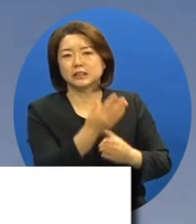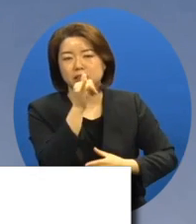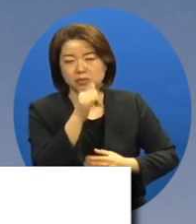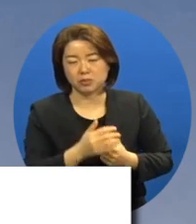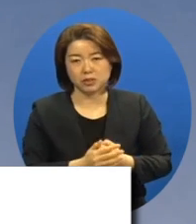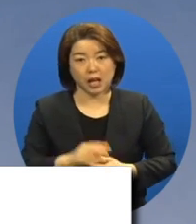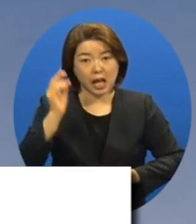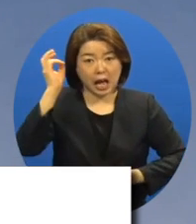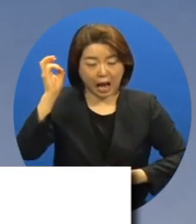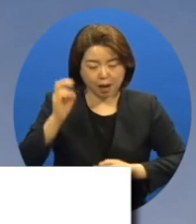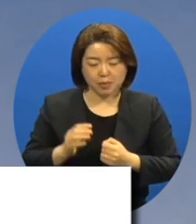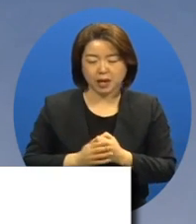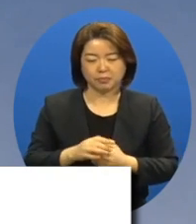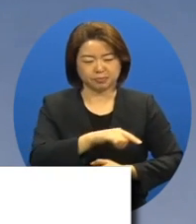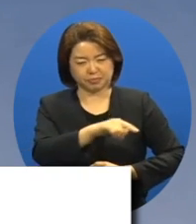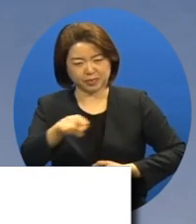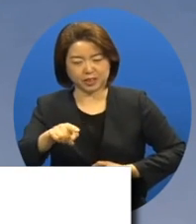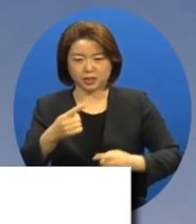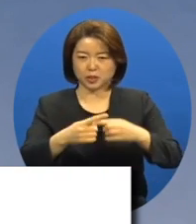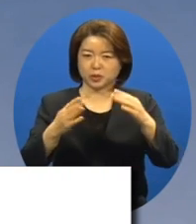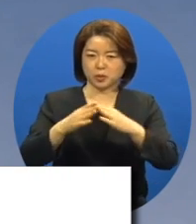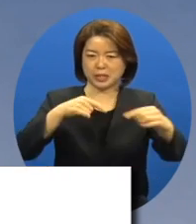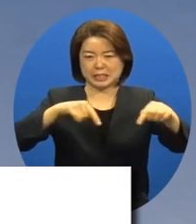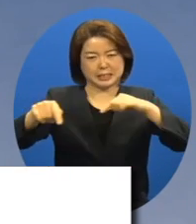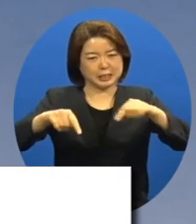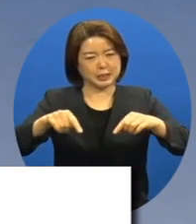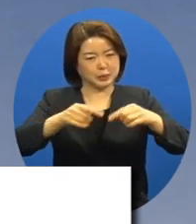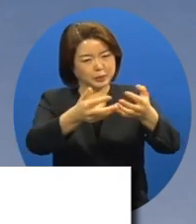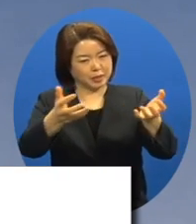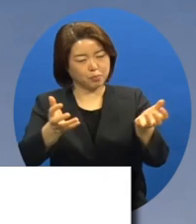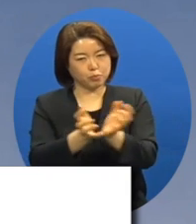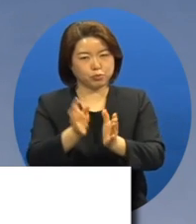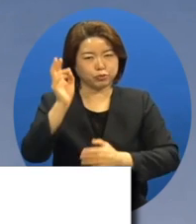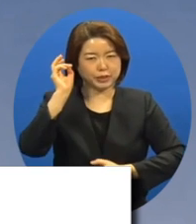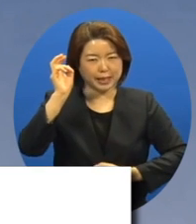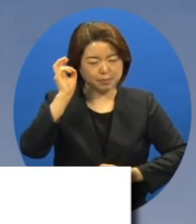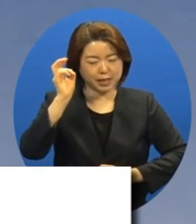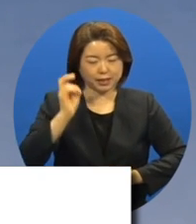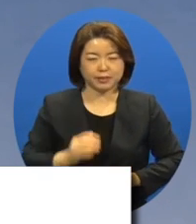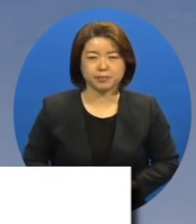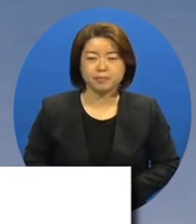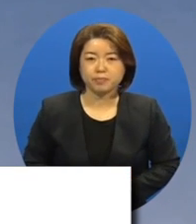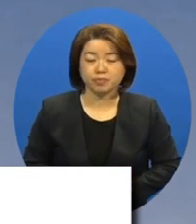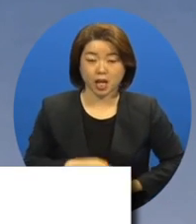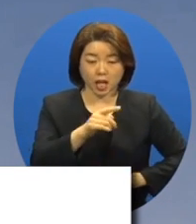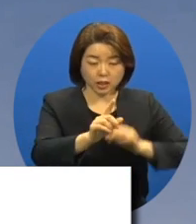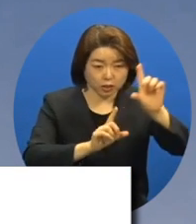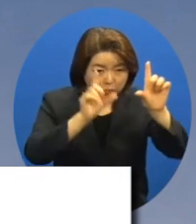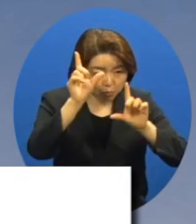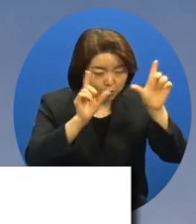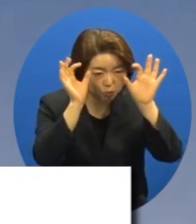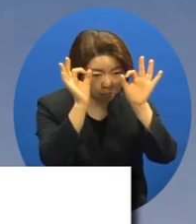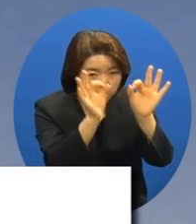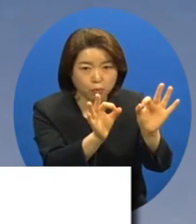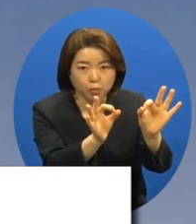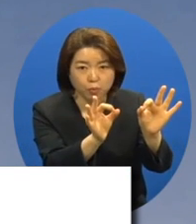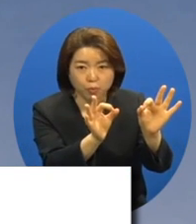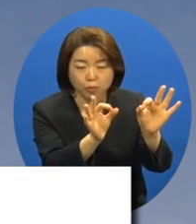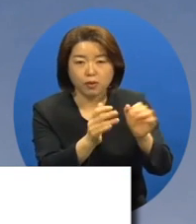그들은 교회 지도자급 에 대해 해당 되는 사람들이 어떤 모양입니다 그 모습을 보고